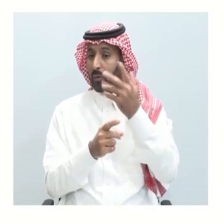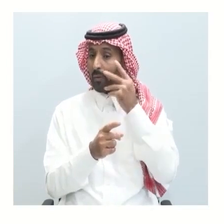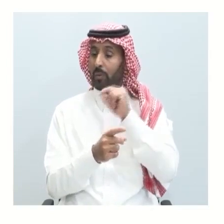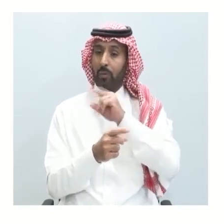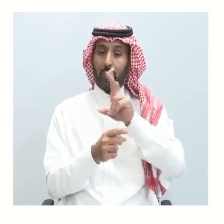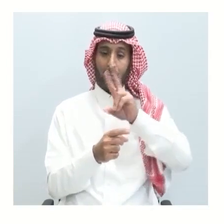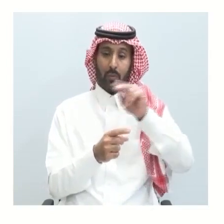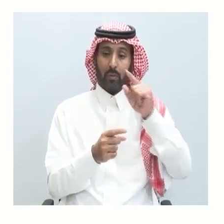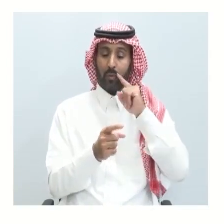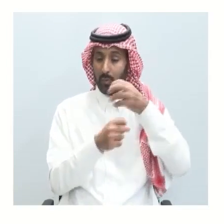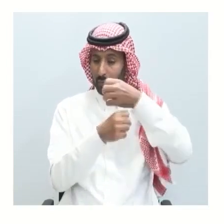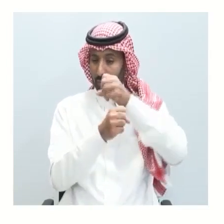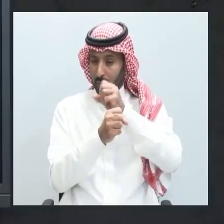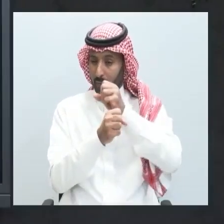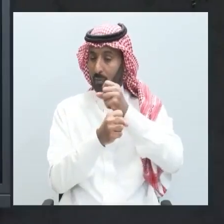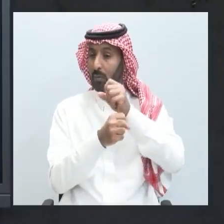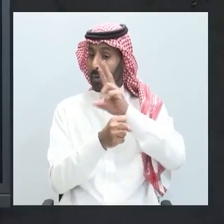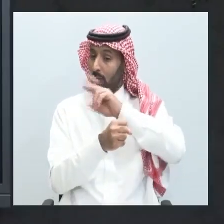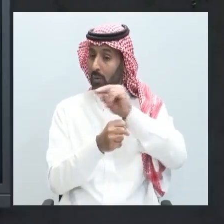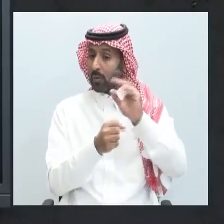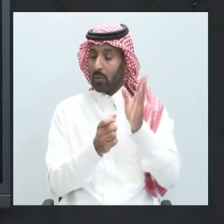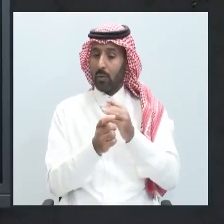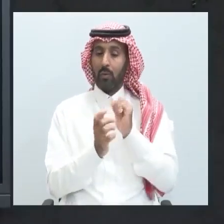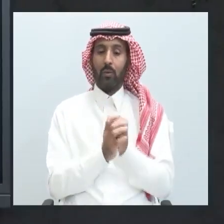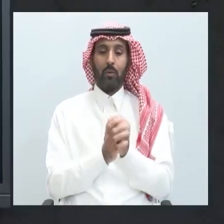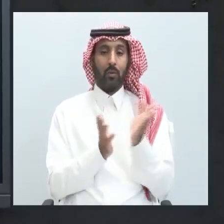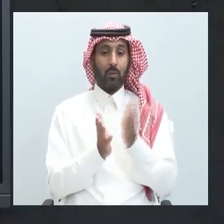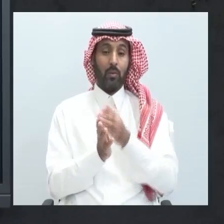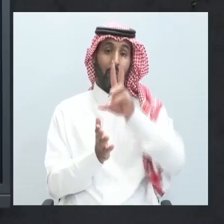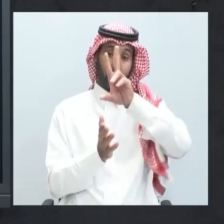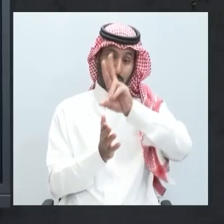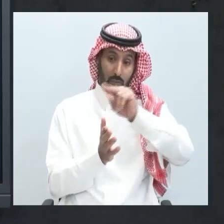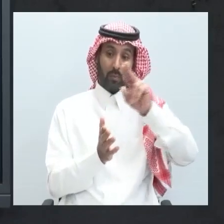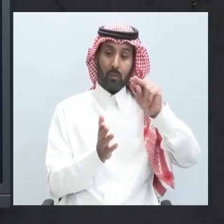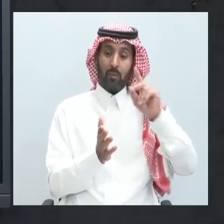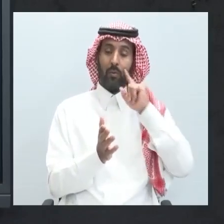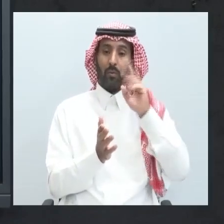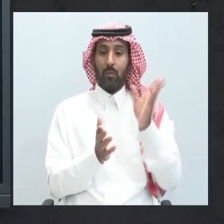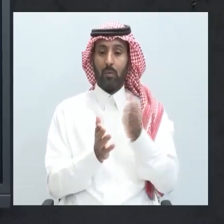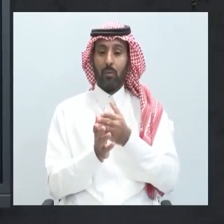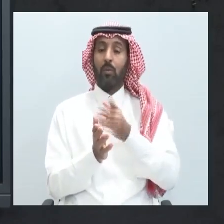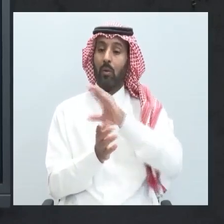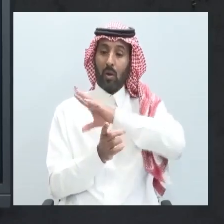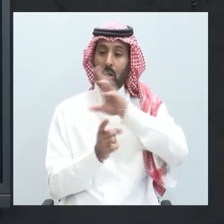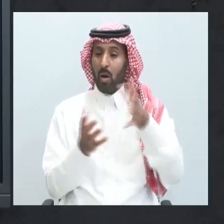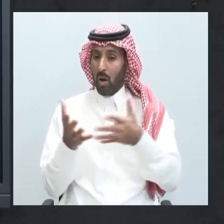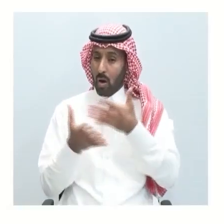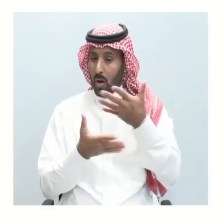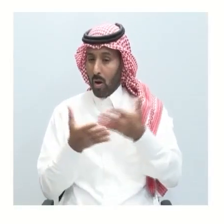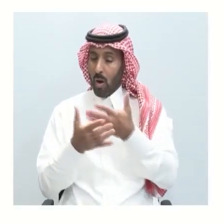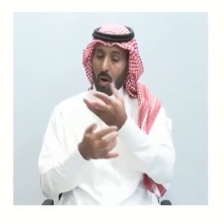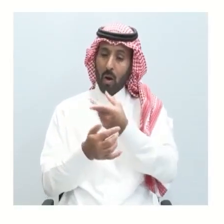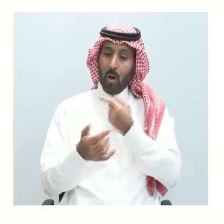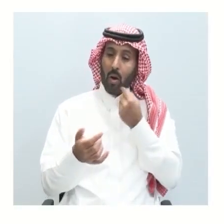للحالة الفيزيائية، كلهم غاز، إذا هو متجانس. فما معنى التفاعل متجانس؟ هو أن تكون المتفاعلات